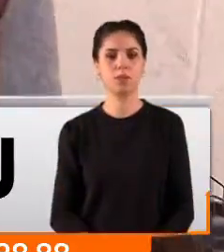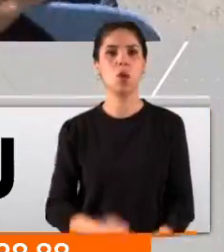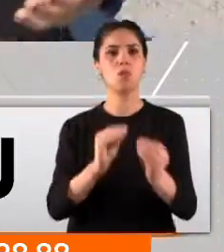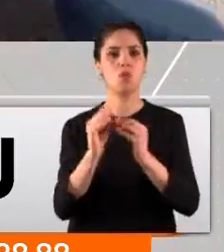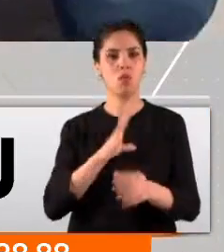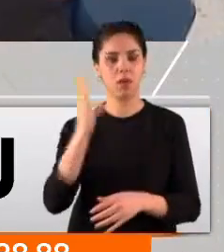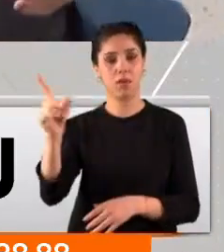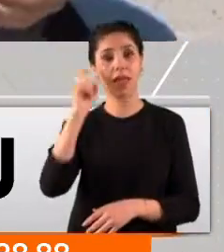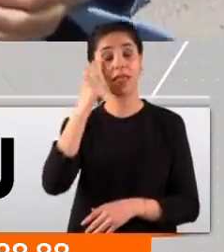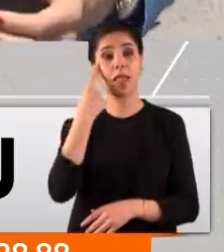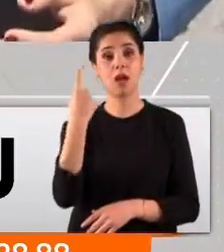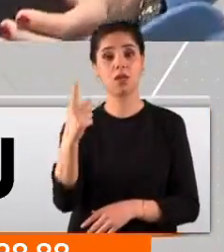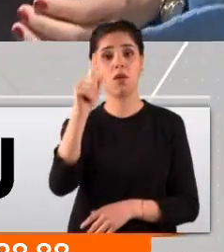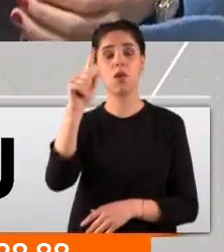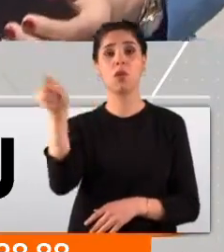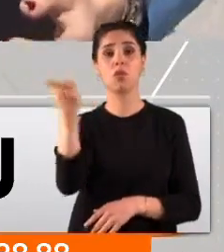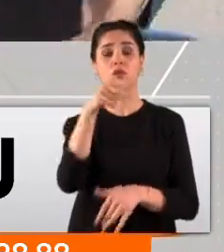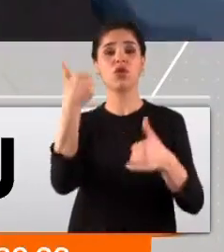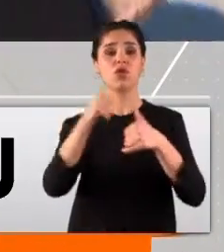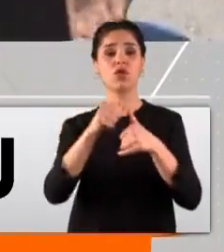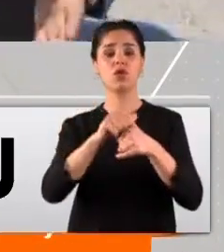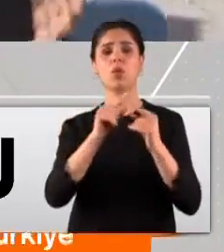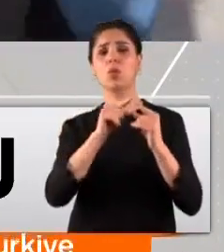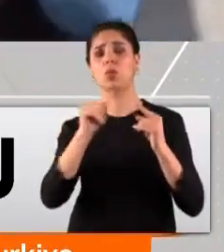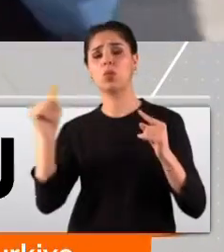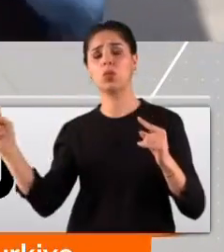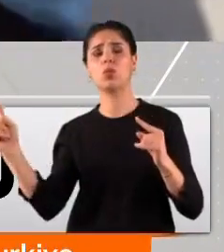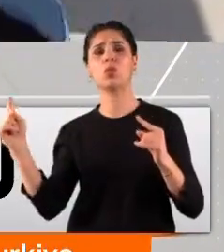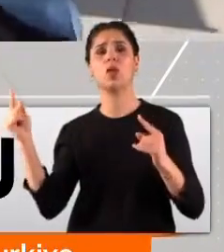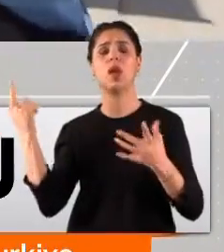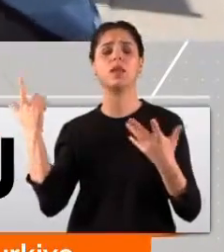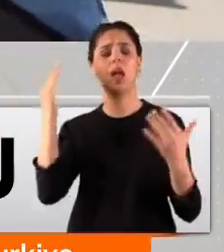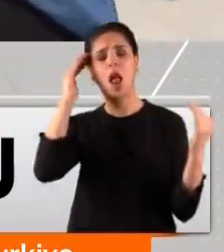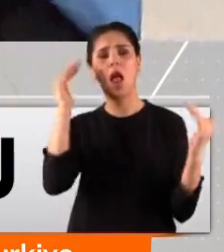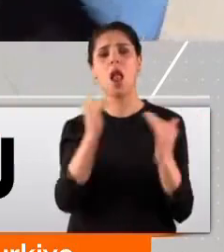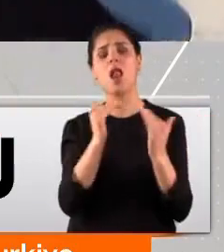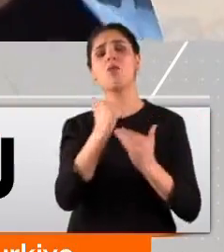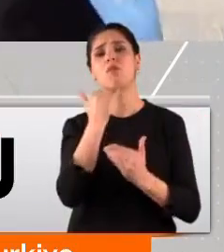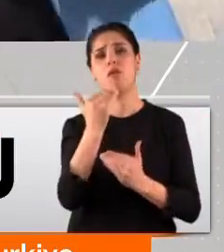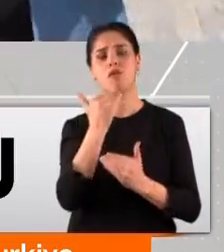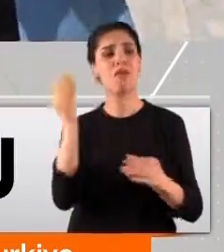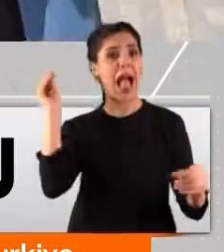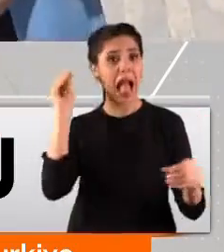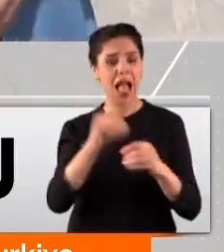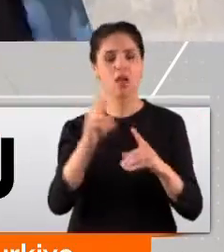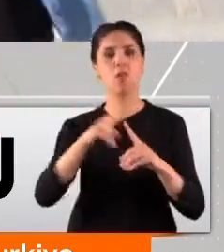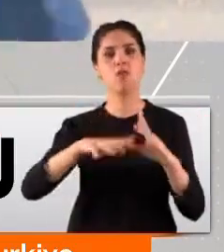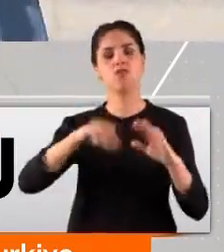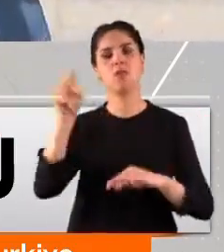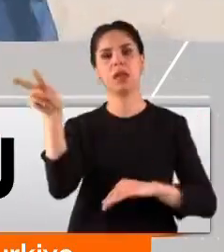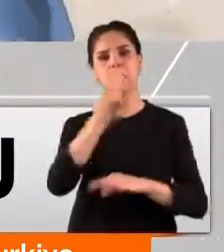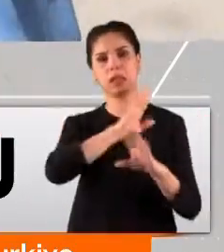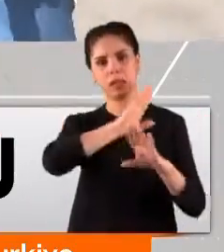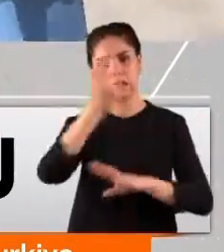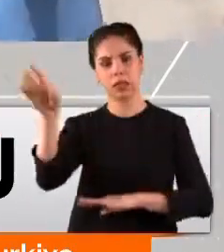Sıkıntıları var. İddiaya göre Onat çiftinin arasında uzun süredir şiddetli geçimsizlik vardı. En son karakolluk olmuş.